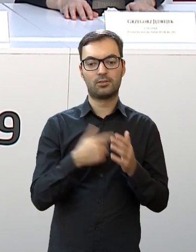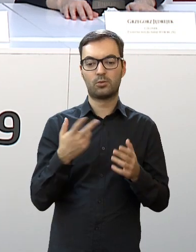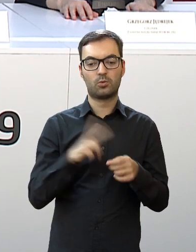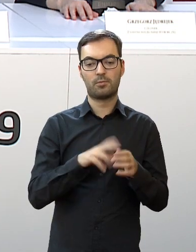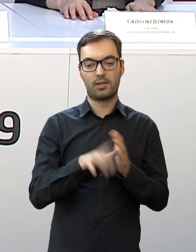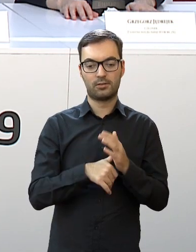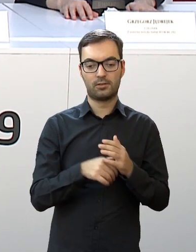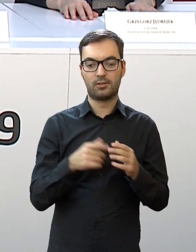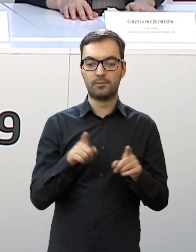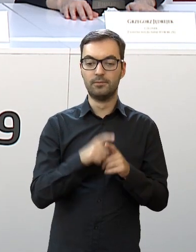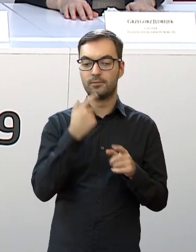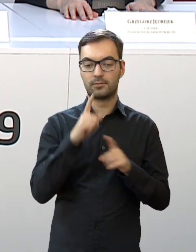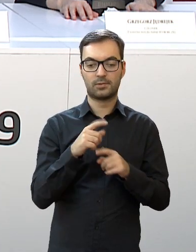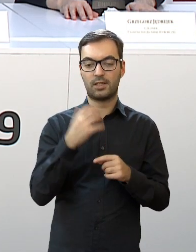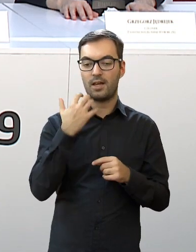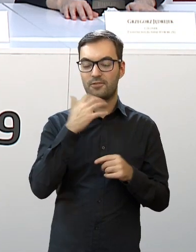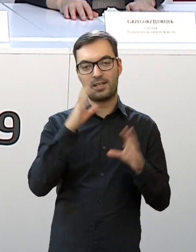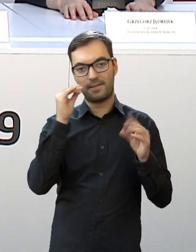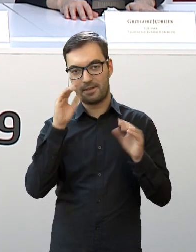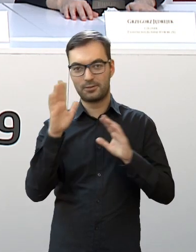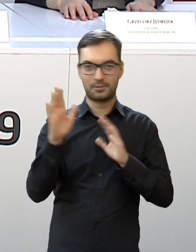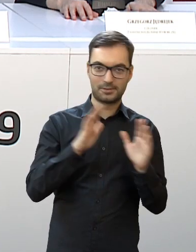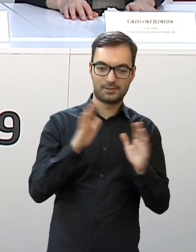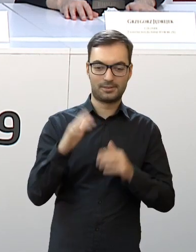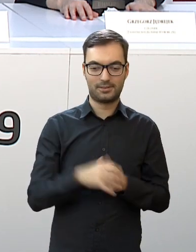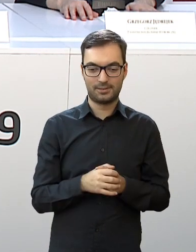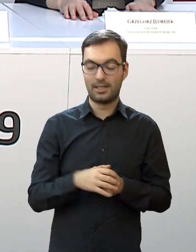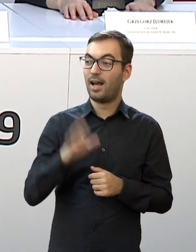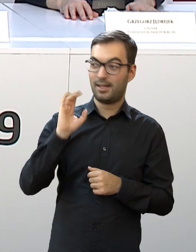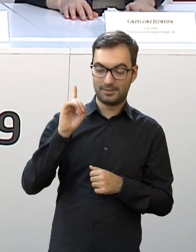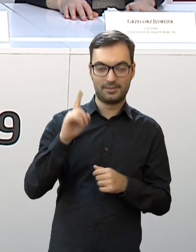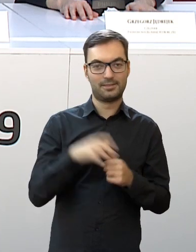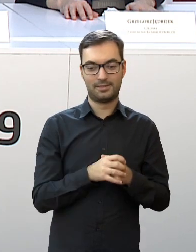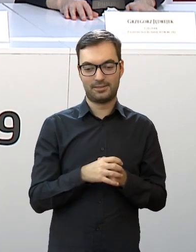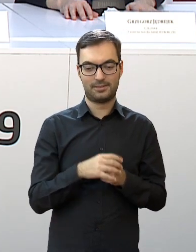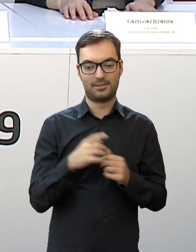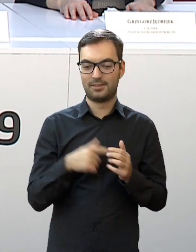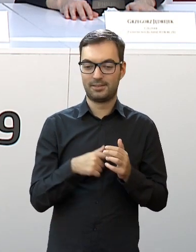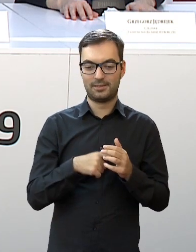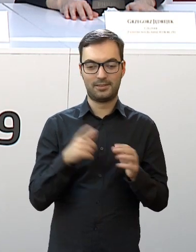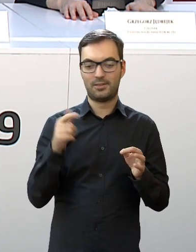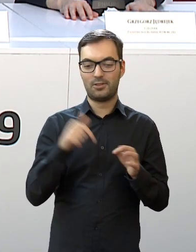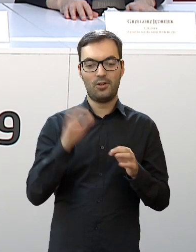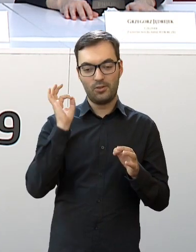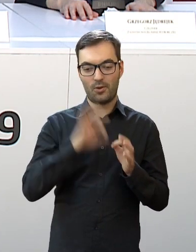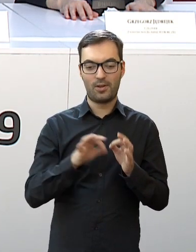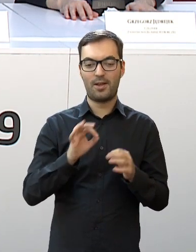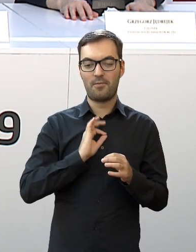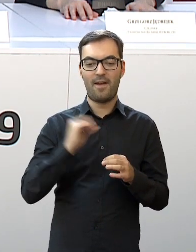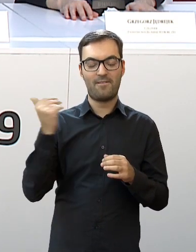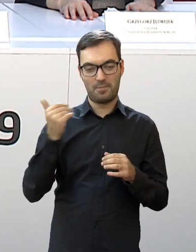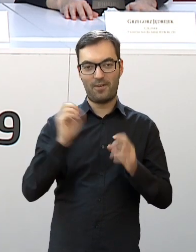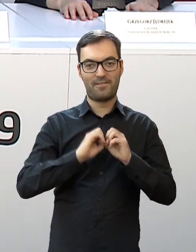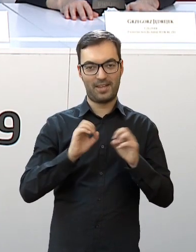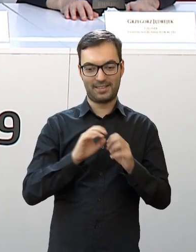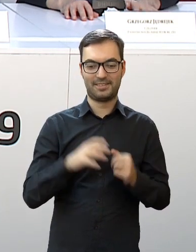i o definicję słowa wczesnowieczorne. Czy ta konferencja może być przed 21? To dokonać wykładni mojej wypowiedzi tutaj